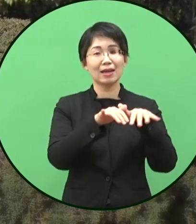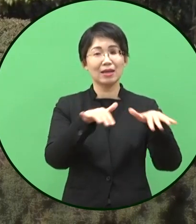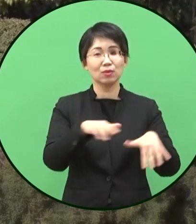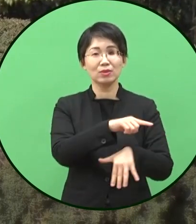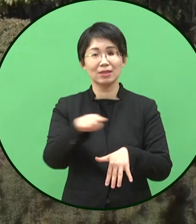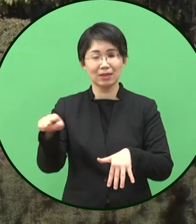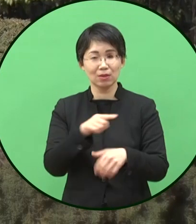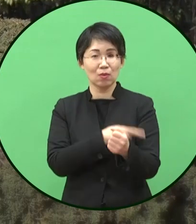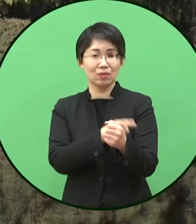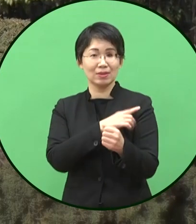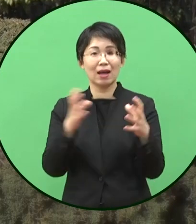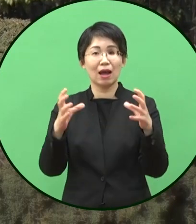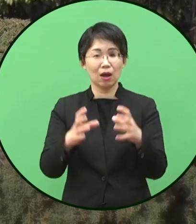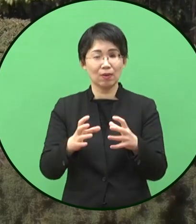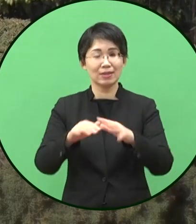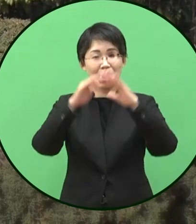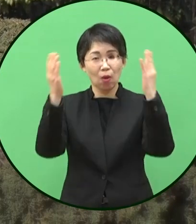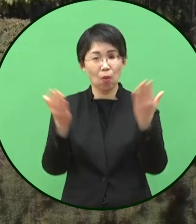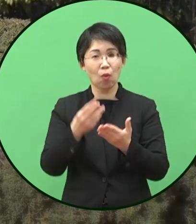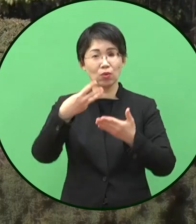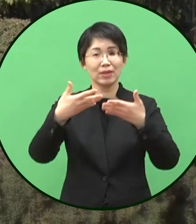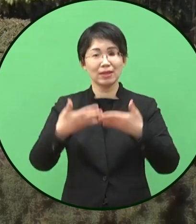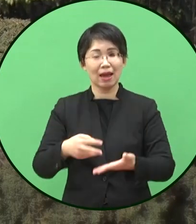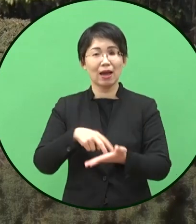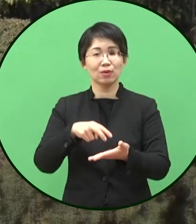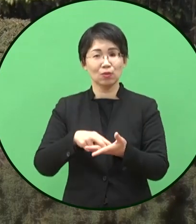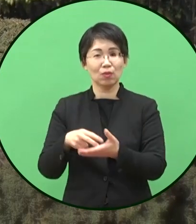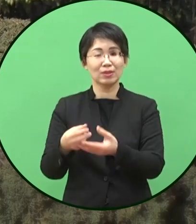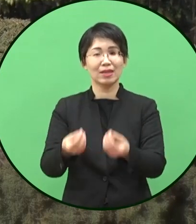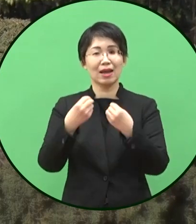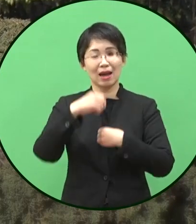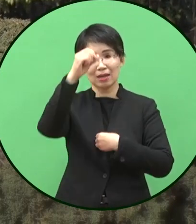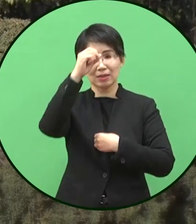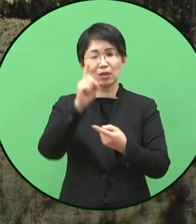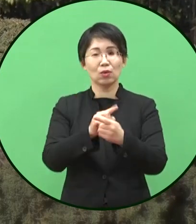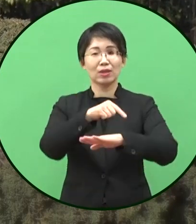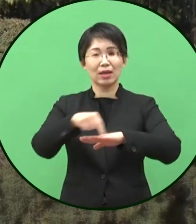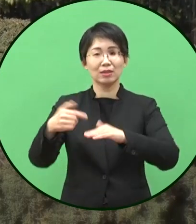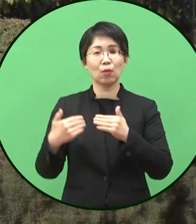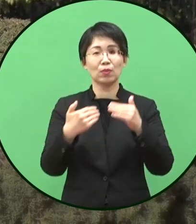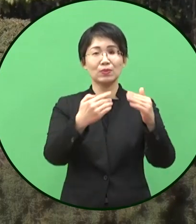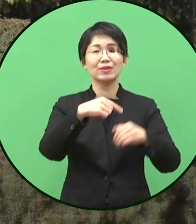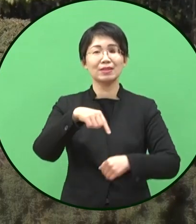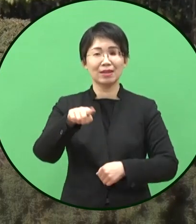関などと一体となり、オール三重で感染症対策を推進していきます。